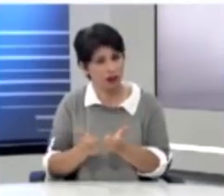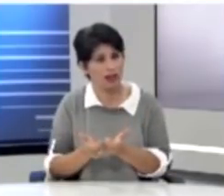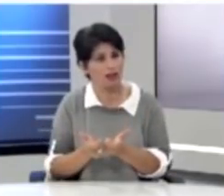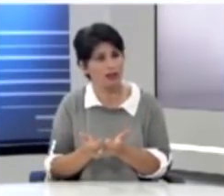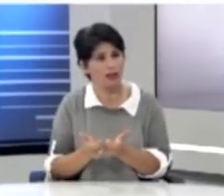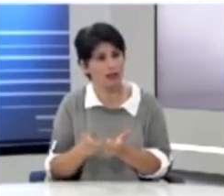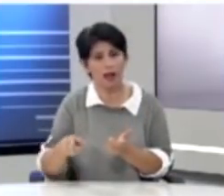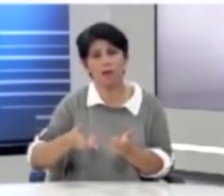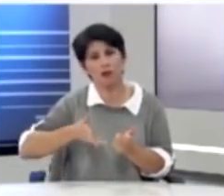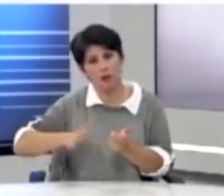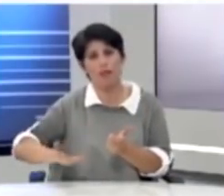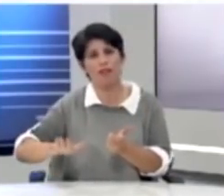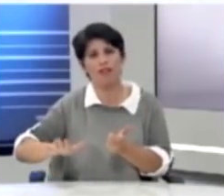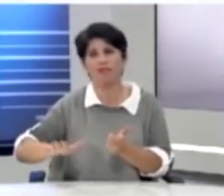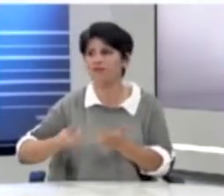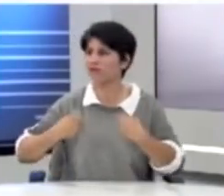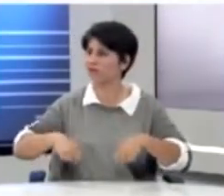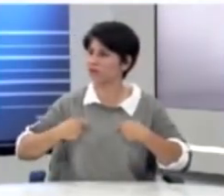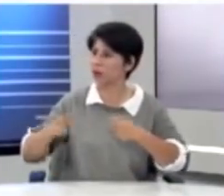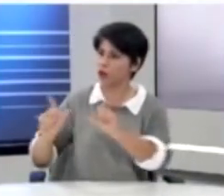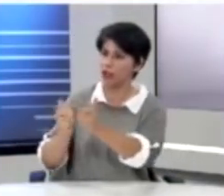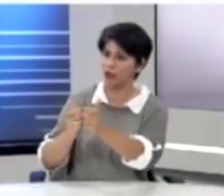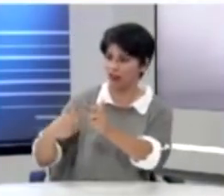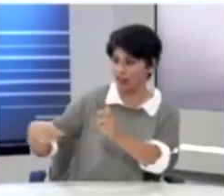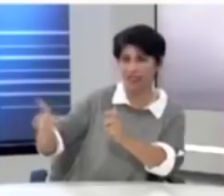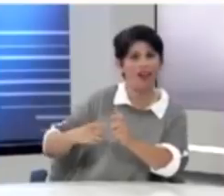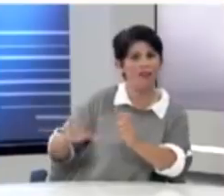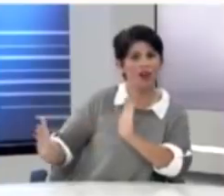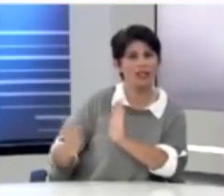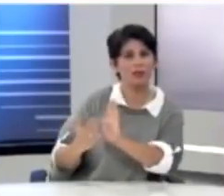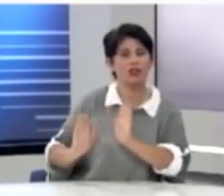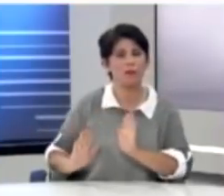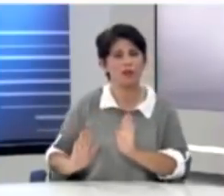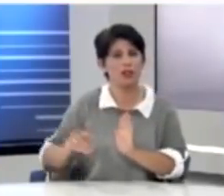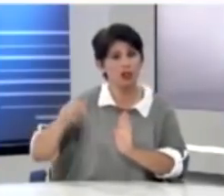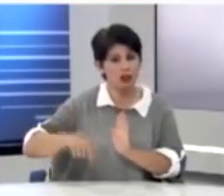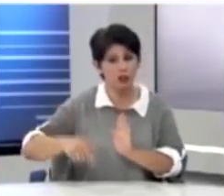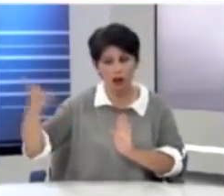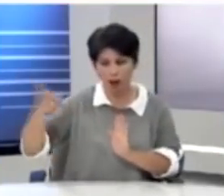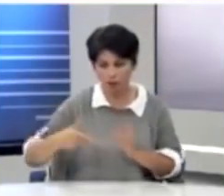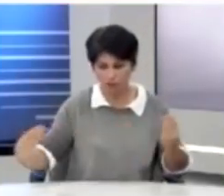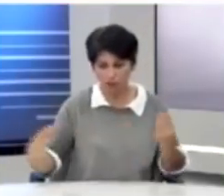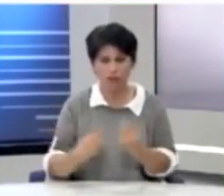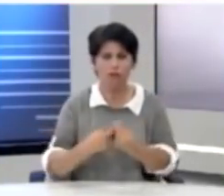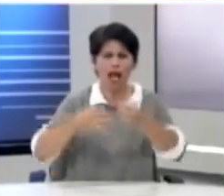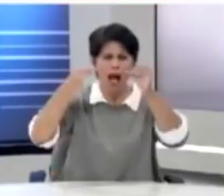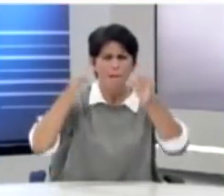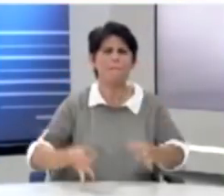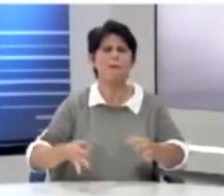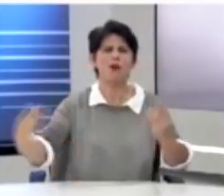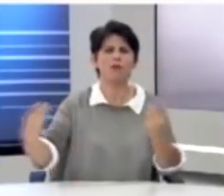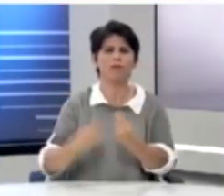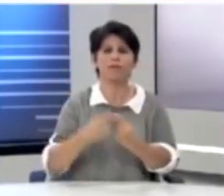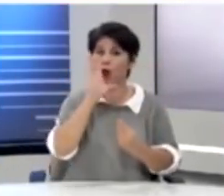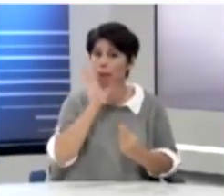οικογένειας από το παιδί μιας μεγαλοαστικής οικογένειας, έρχονται να ευθυγραμμιστούν απόλυτα με